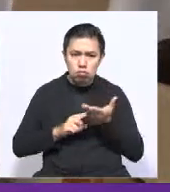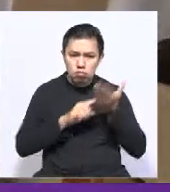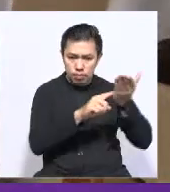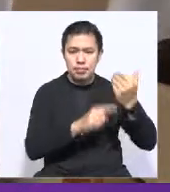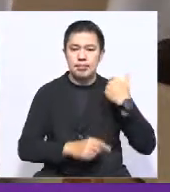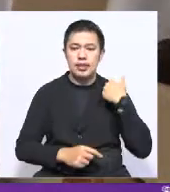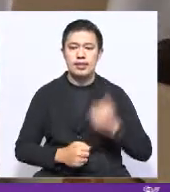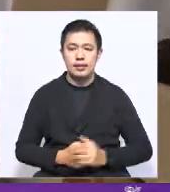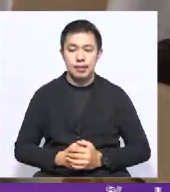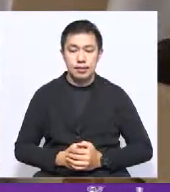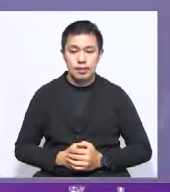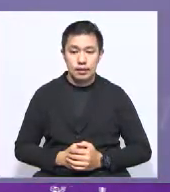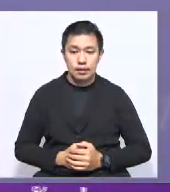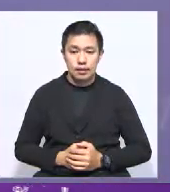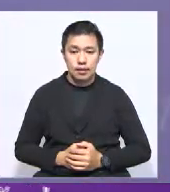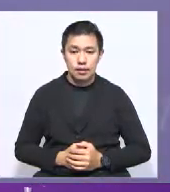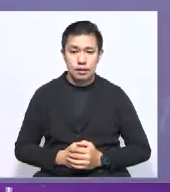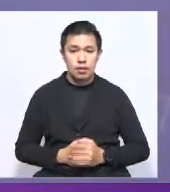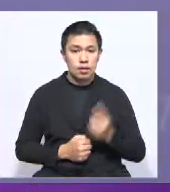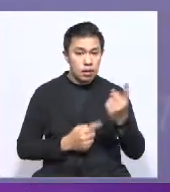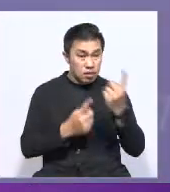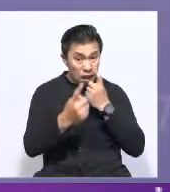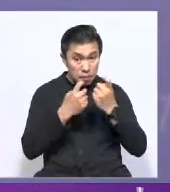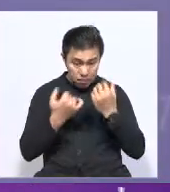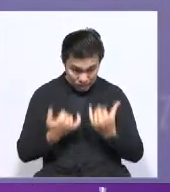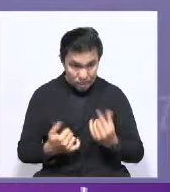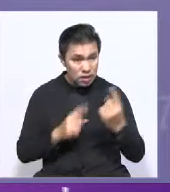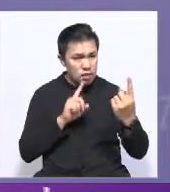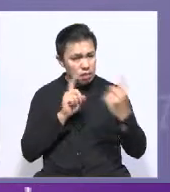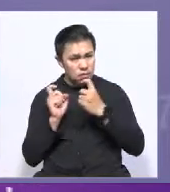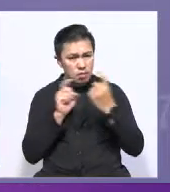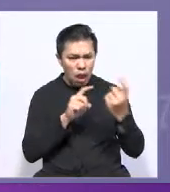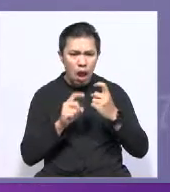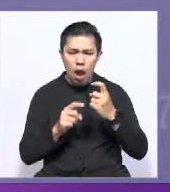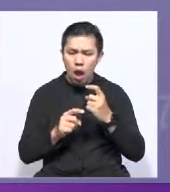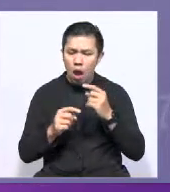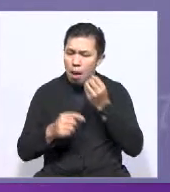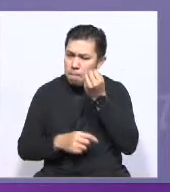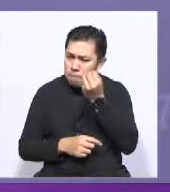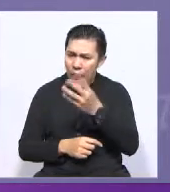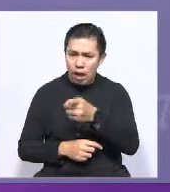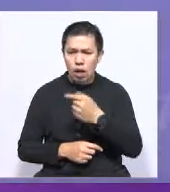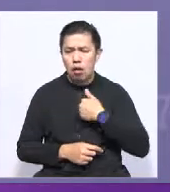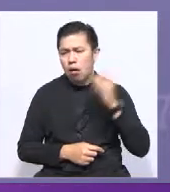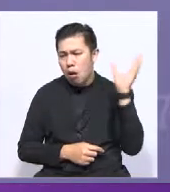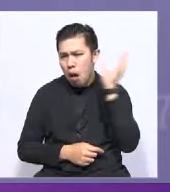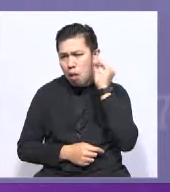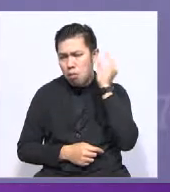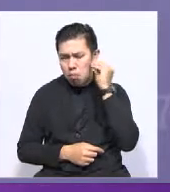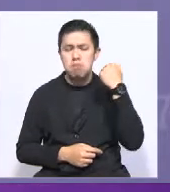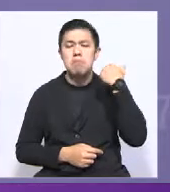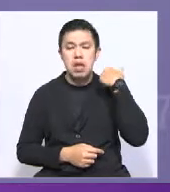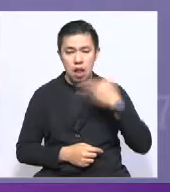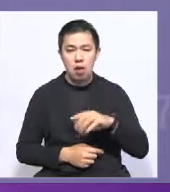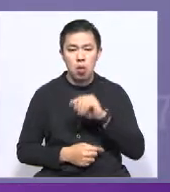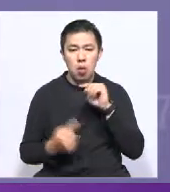ป คำถามคำตอบในวันนี้ส่วนใหญ่เป็นเรื่องที่เราเคยได้ยินได้ฟังมา